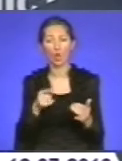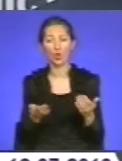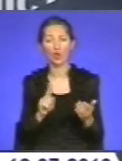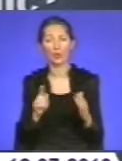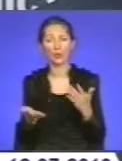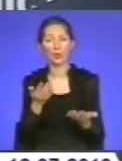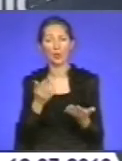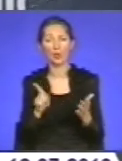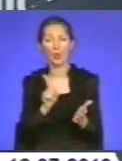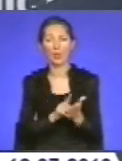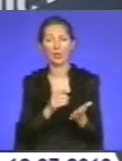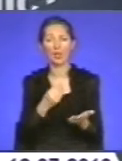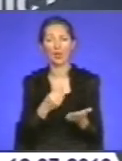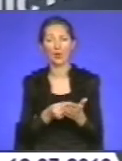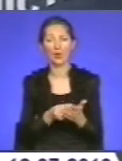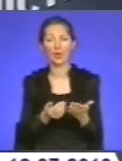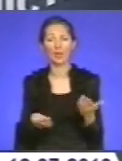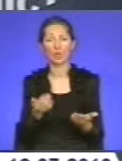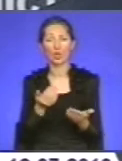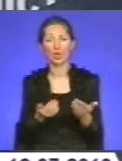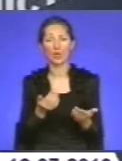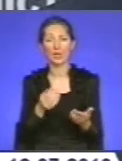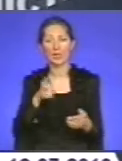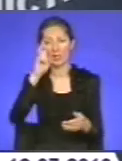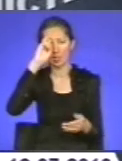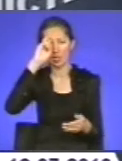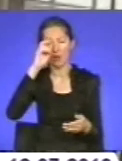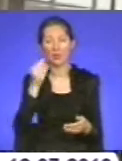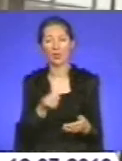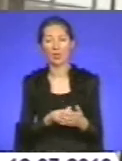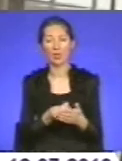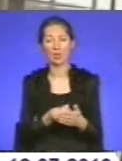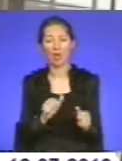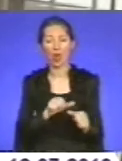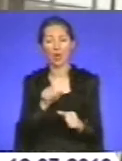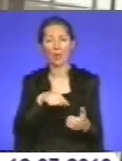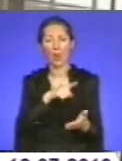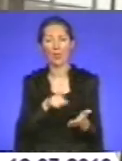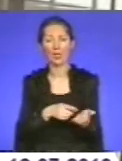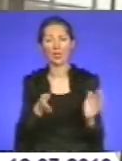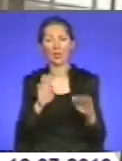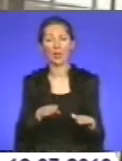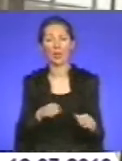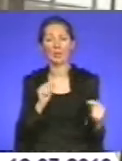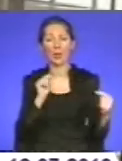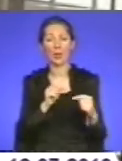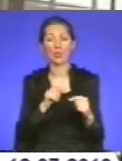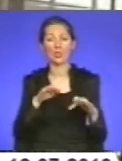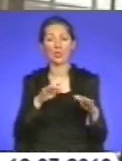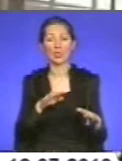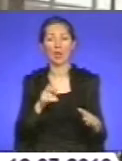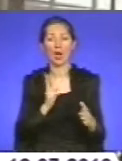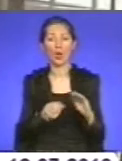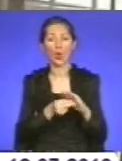збалансувати пенсійний фонд, збалансувати державні фінанси. Окремим питанням залишається протидія корупції. Для цього